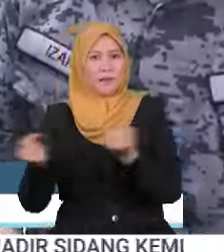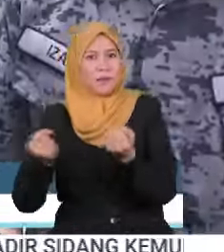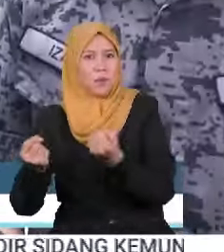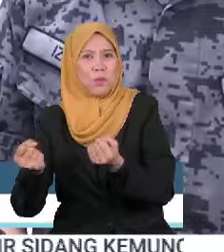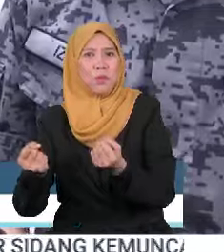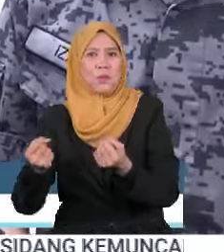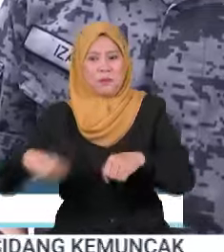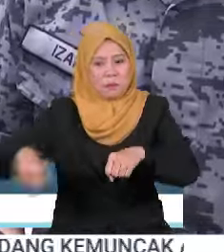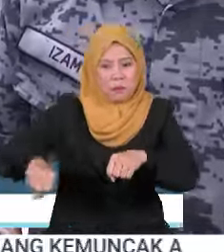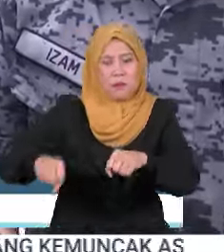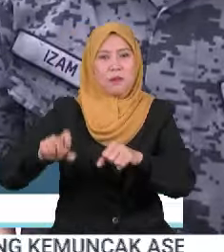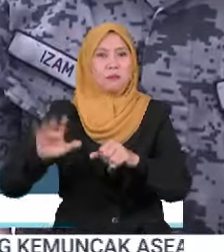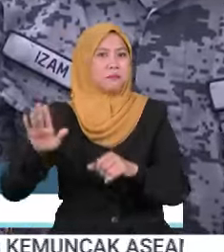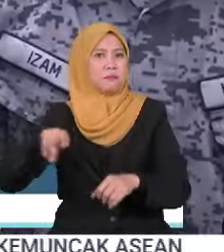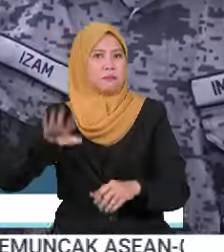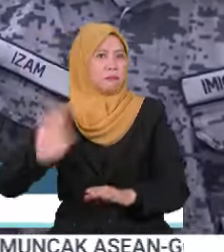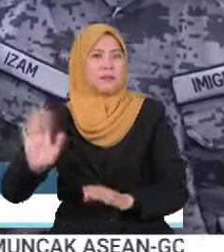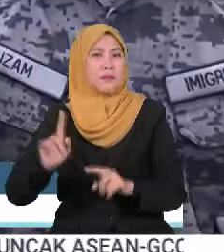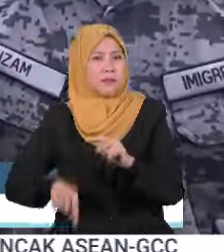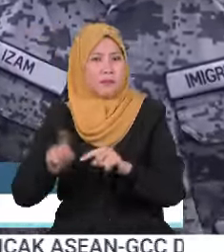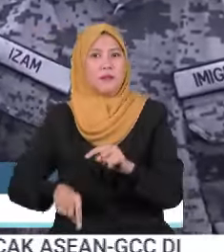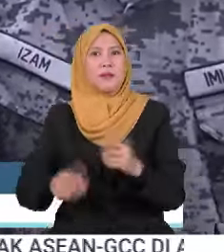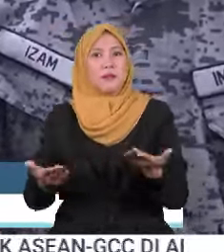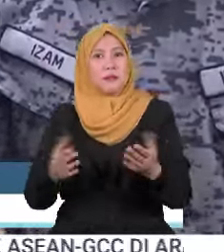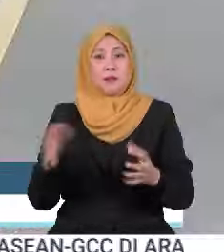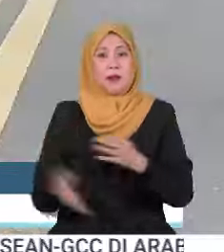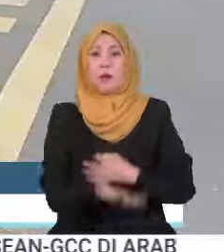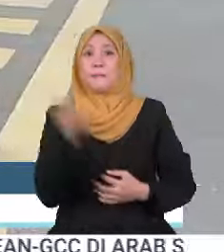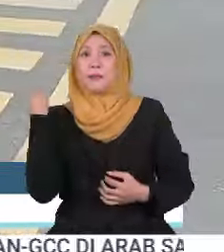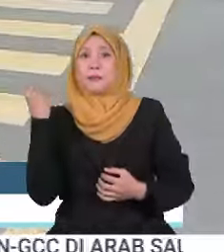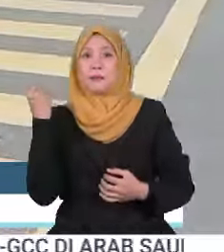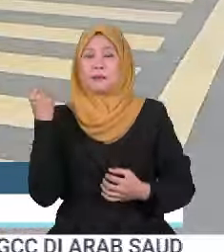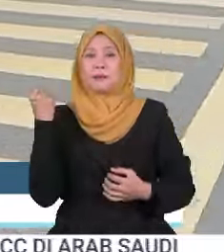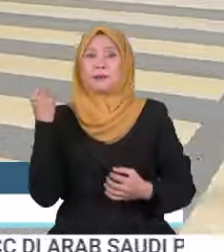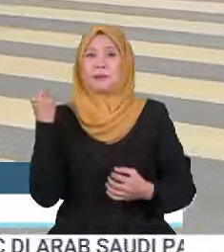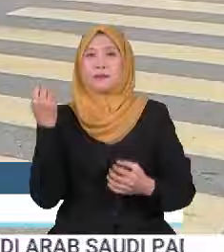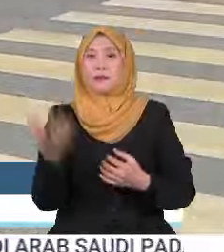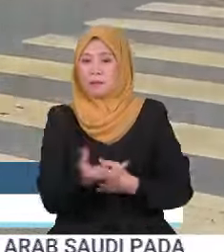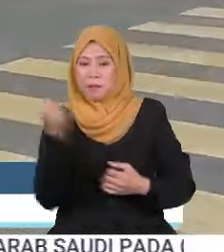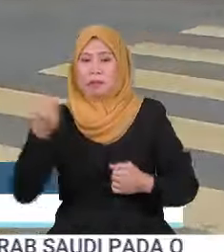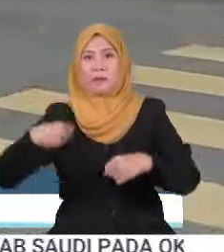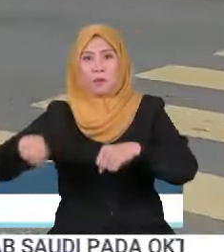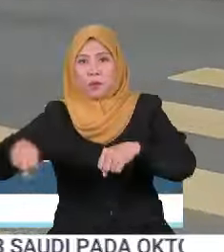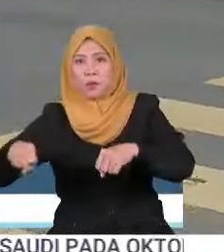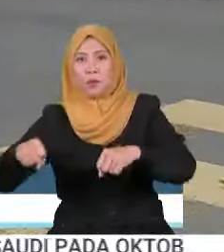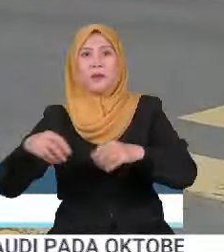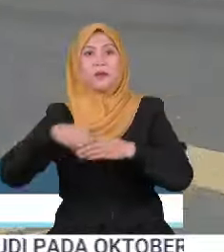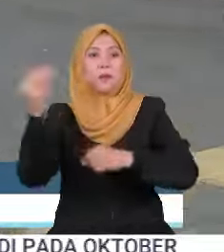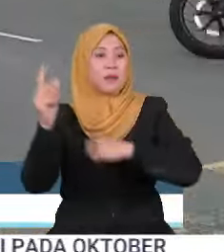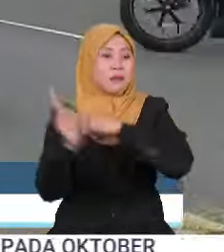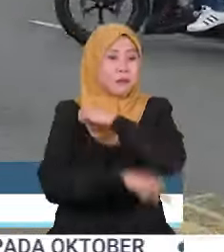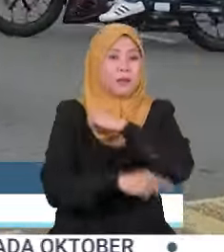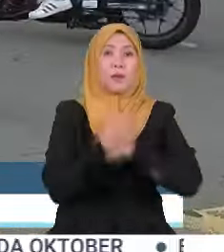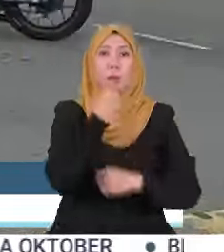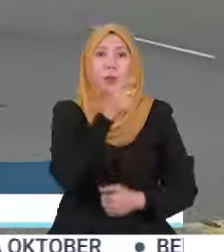ini untuk memandu kenderaan ini. Sebab kita akan apabila tindakan sita tu, kita akan keluar saman juga ke